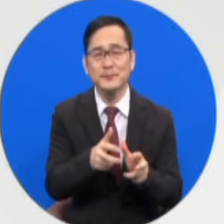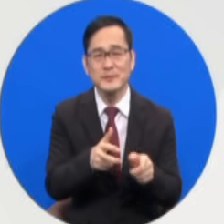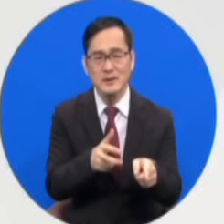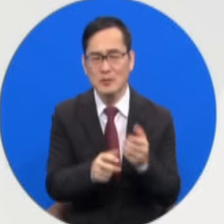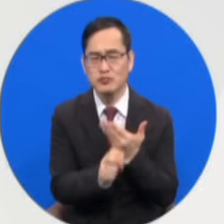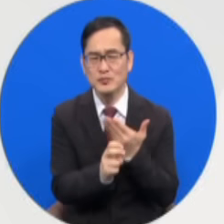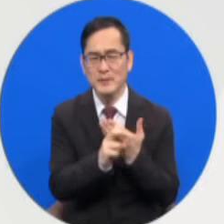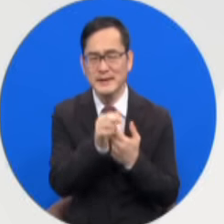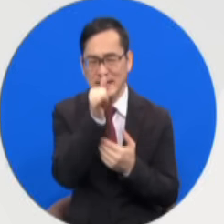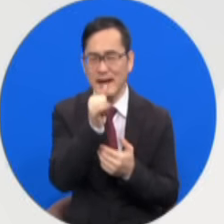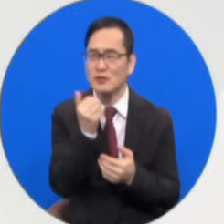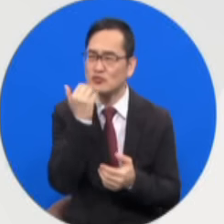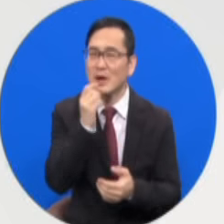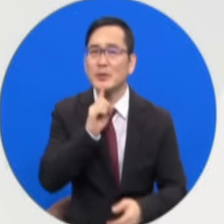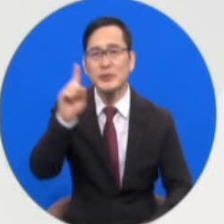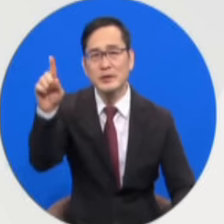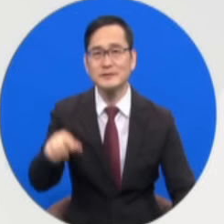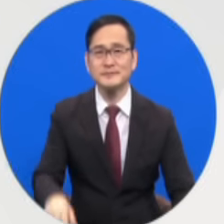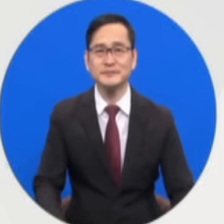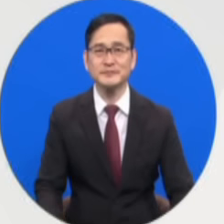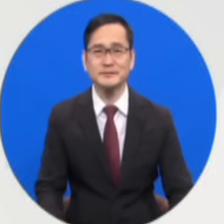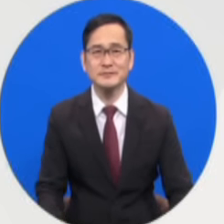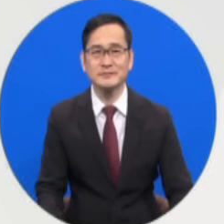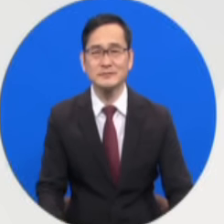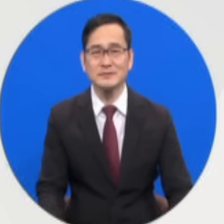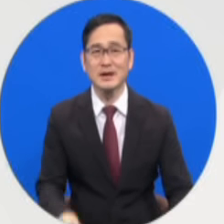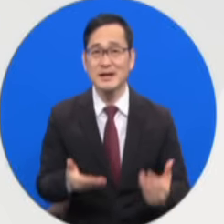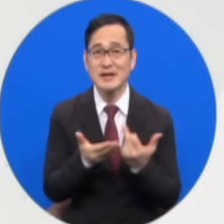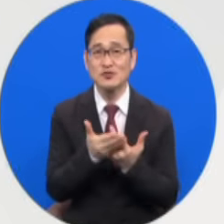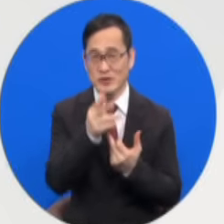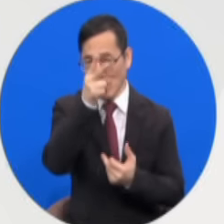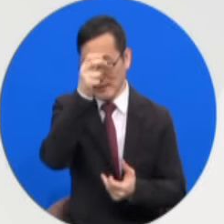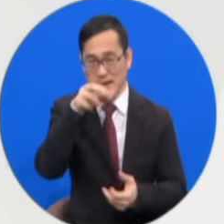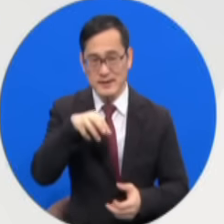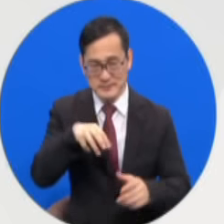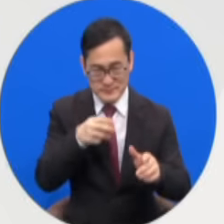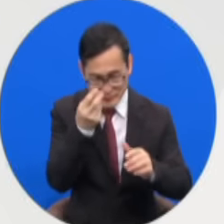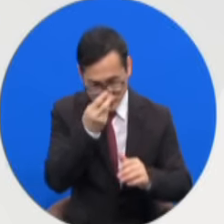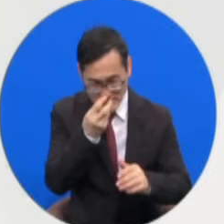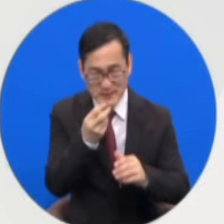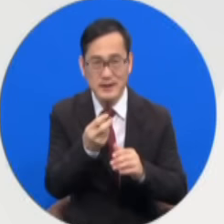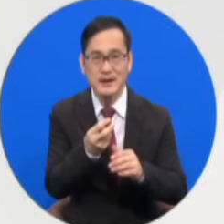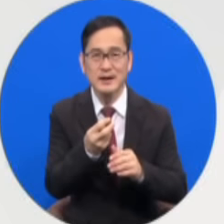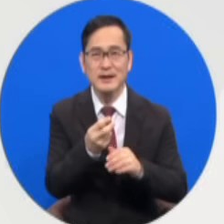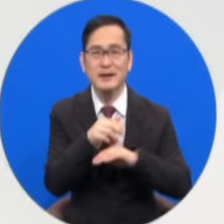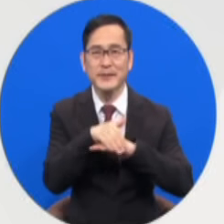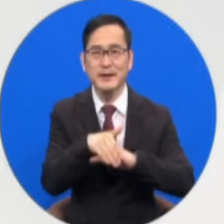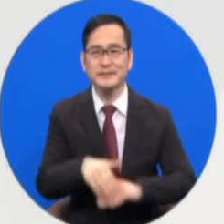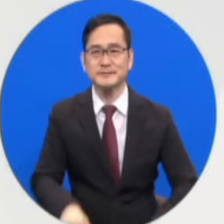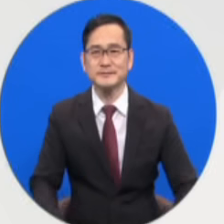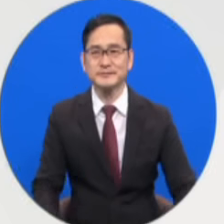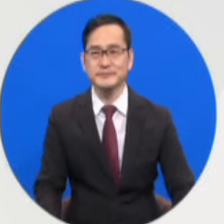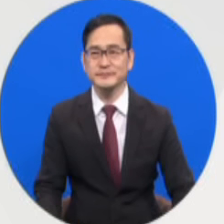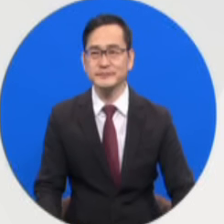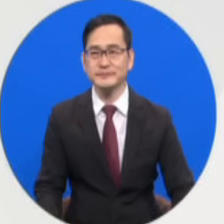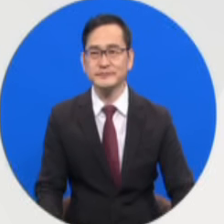제기됐죠 제주시 제주 자치 경찰단에 지난달 초 수사를 의뢰한 것으로 확인이 됐습니다